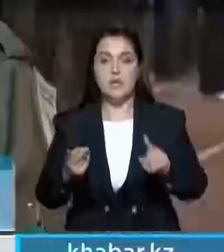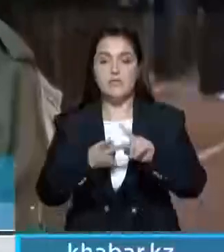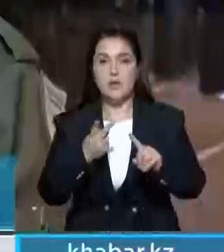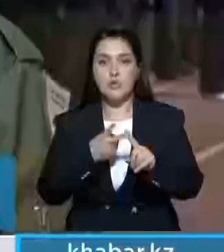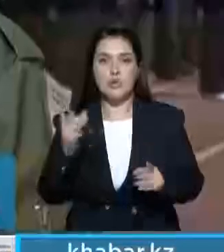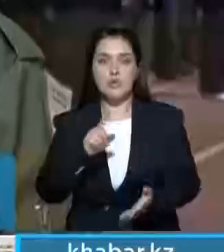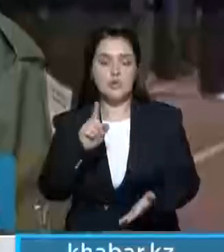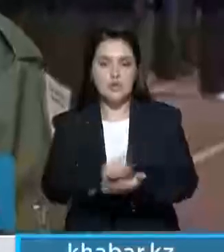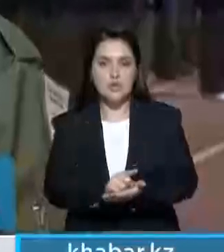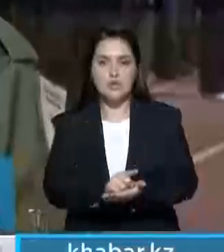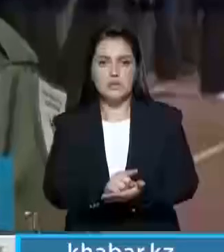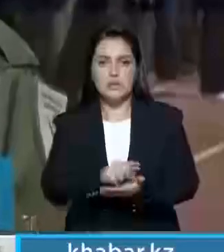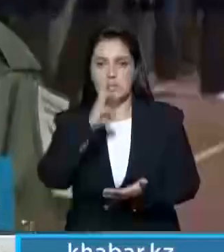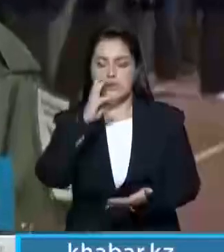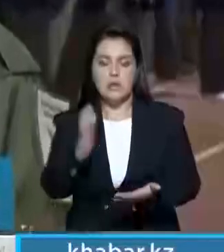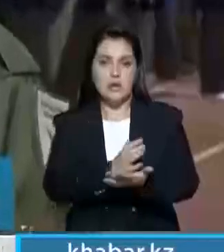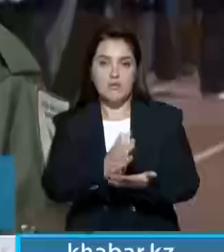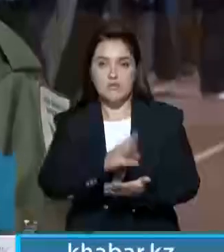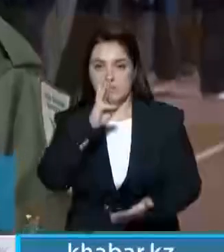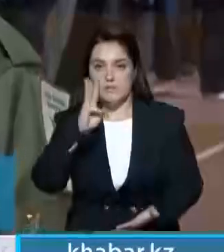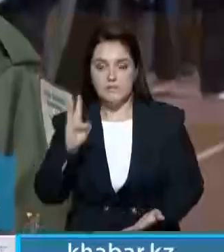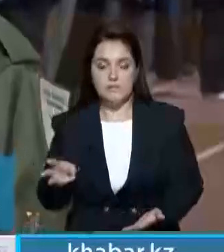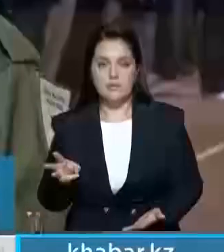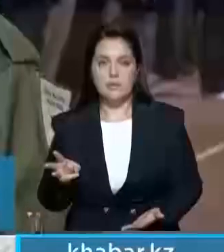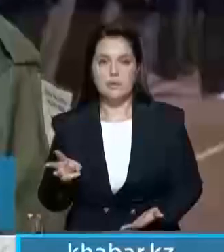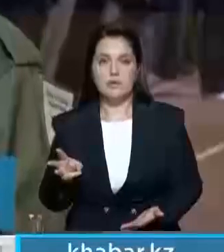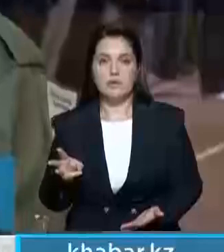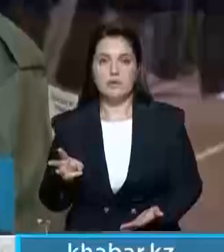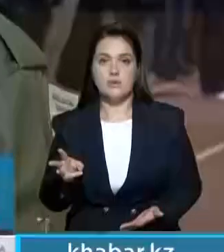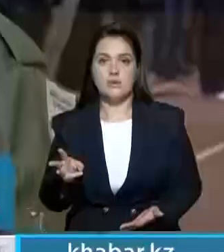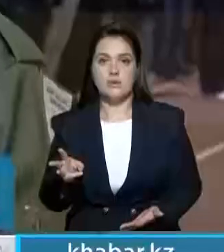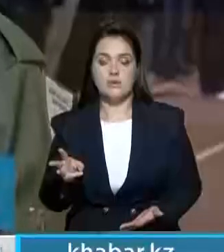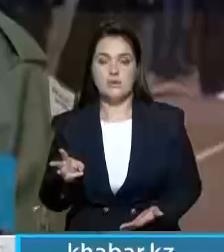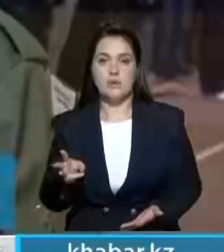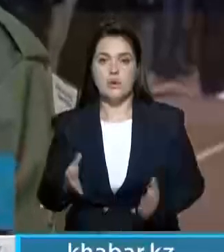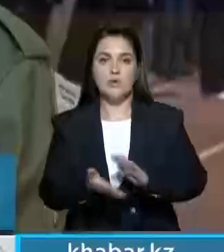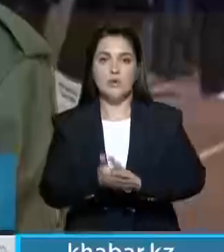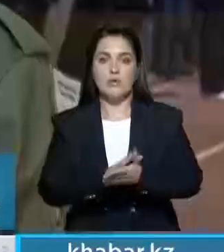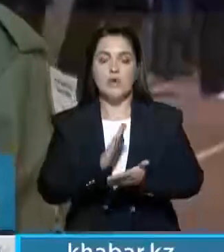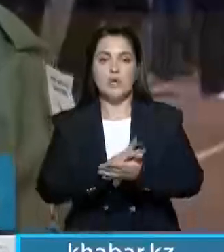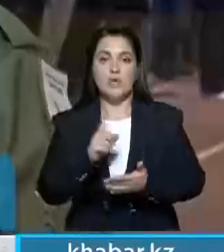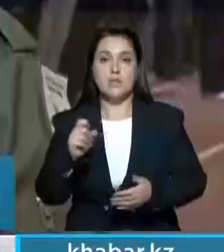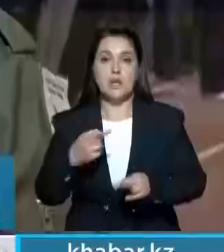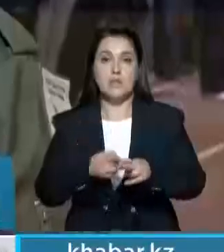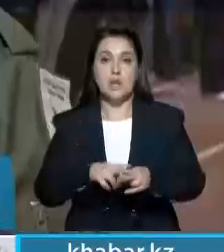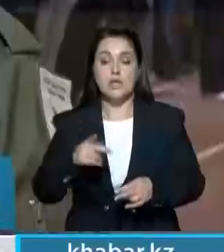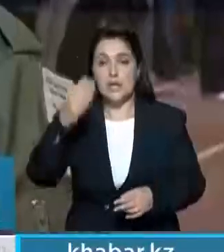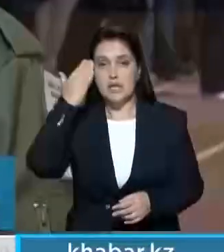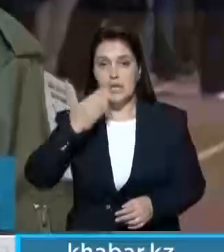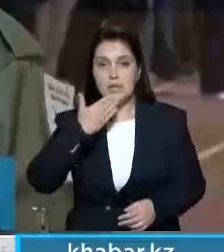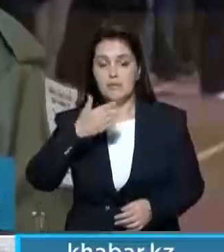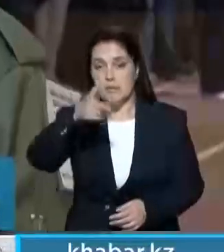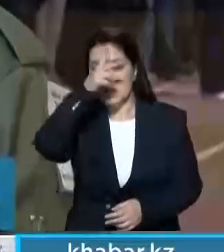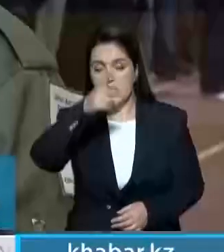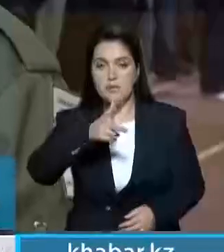должны заработать достойную для себя зарплату. Но нам сегодня, на сегодняшний день достигнута договоренность, что за этот летний трудовой семестр